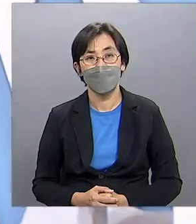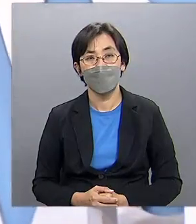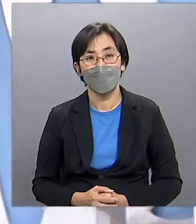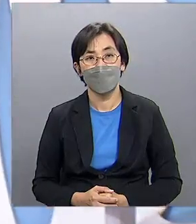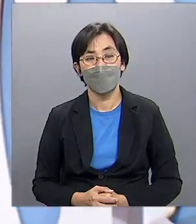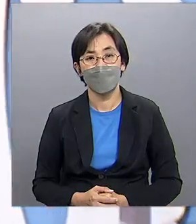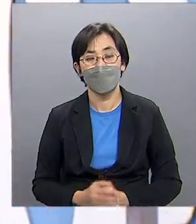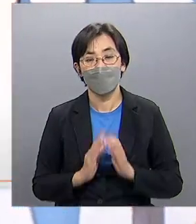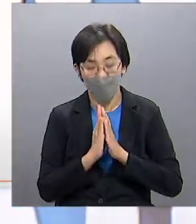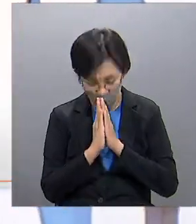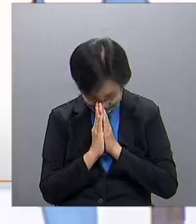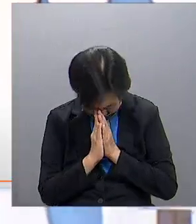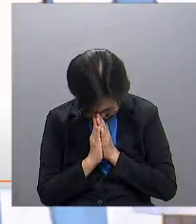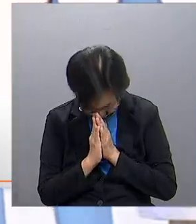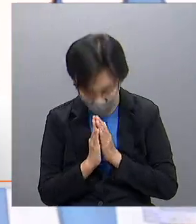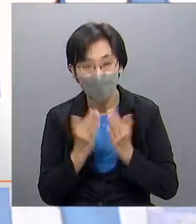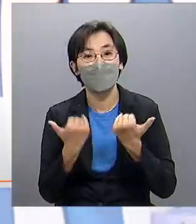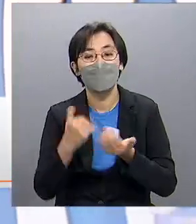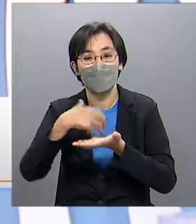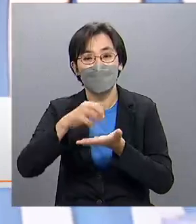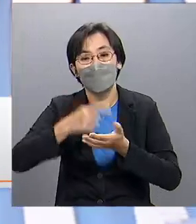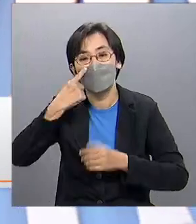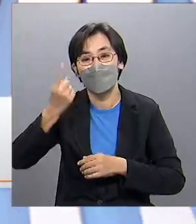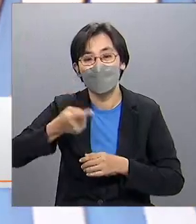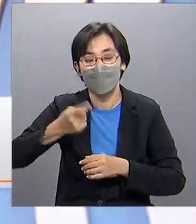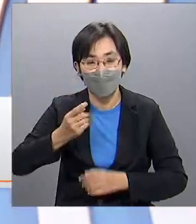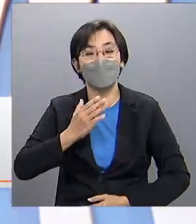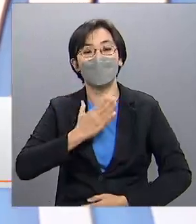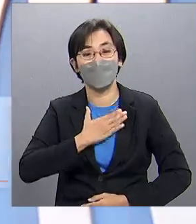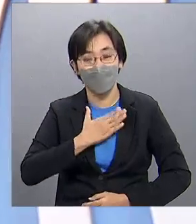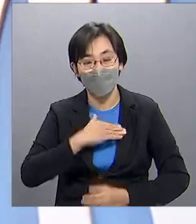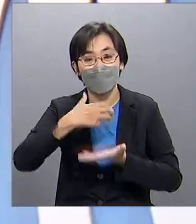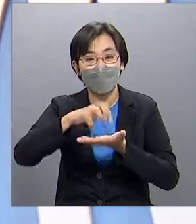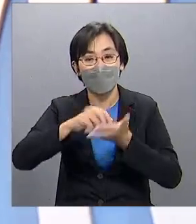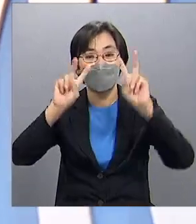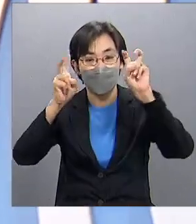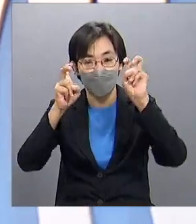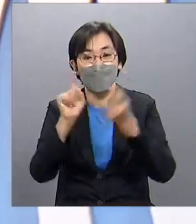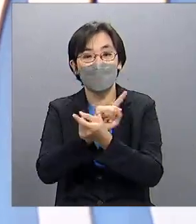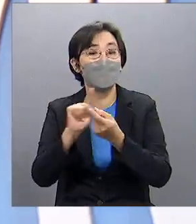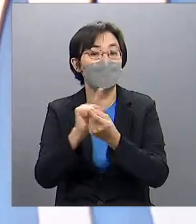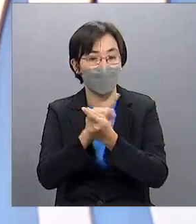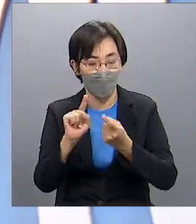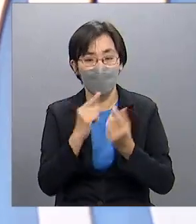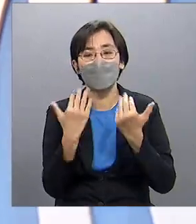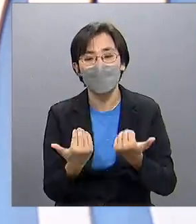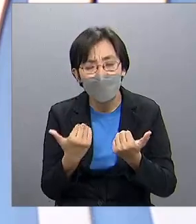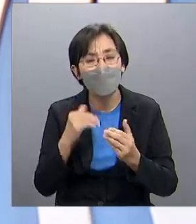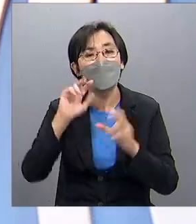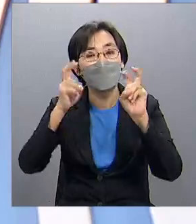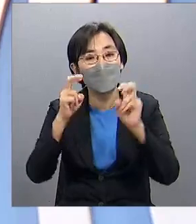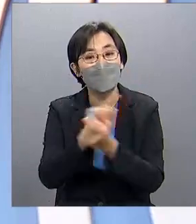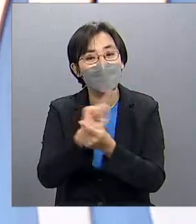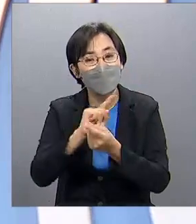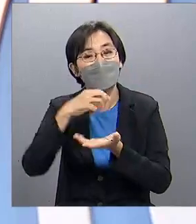สวัสดีค่ะคุณผู้ชมคะพบกันเช่นเคยนะคะกับปูเป้ภัคคนันท์ในช่วงประเด็นสังคมวันนี้มีอีกหนึ่งประเด็นที่น่าสนใจมาฝากคุณผู้ช